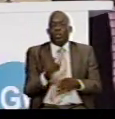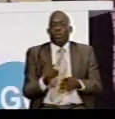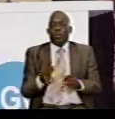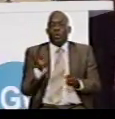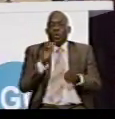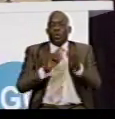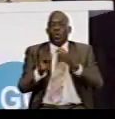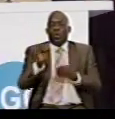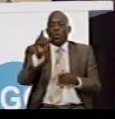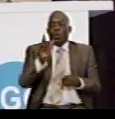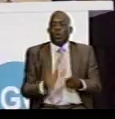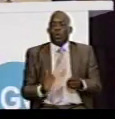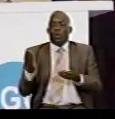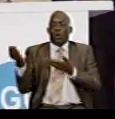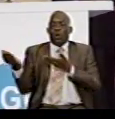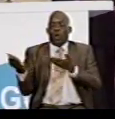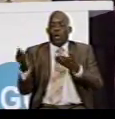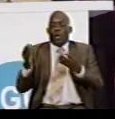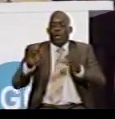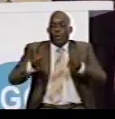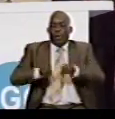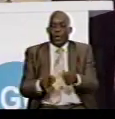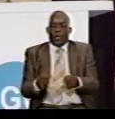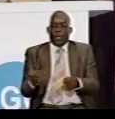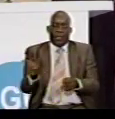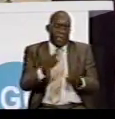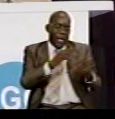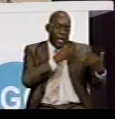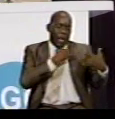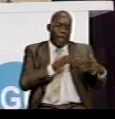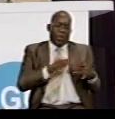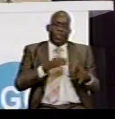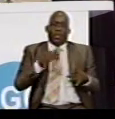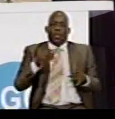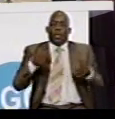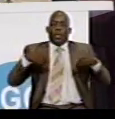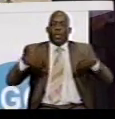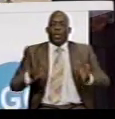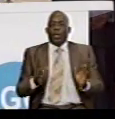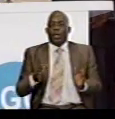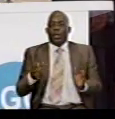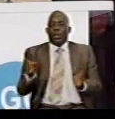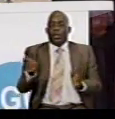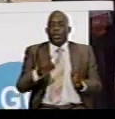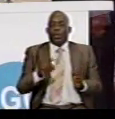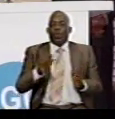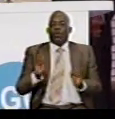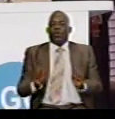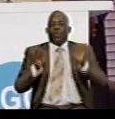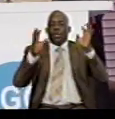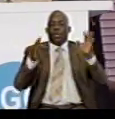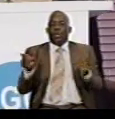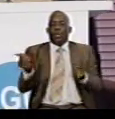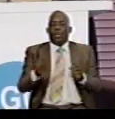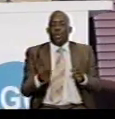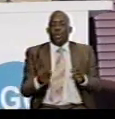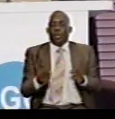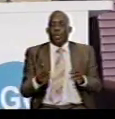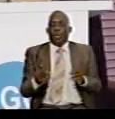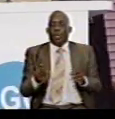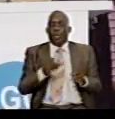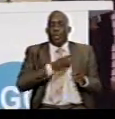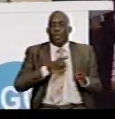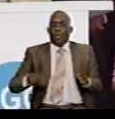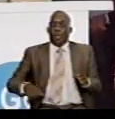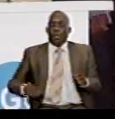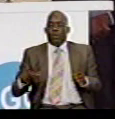break down their hearts. Oh Dieu, brise leur cœur. Let them surrender themselves, their life to Jesus qu'ils Christ. Qu'ils abandonnent leur vie à Jésus Christ. That is the greatest